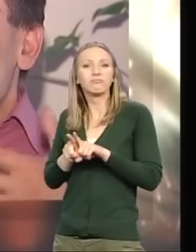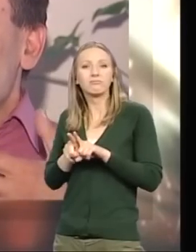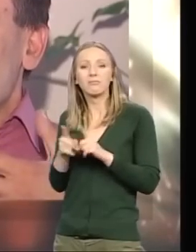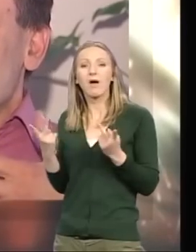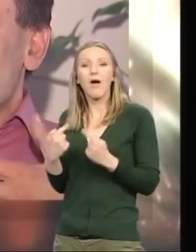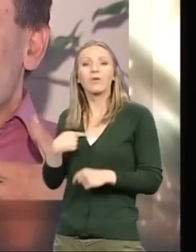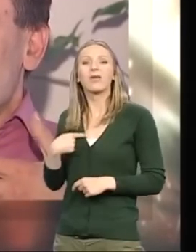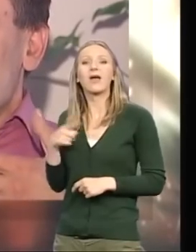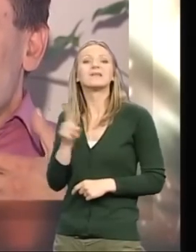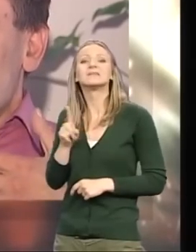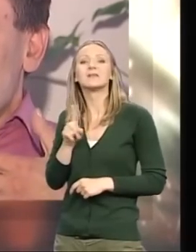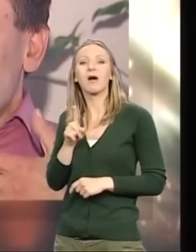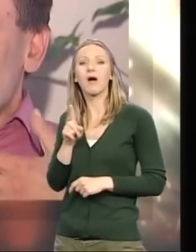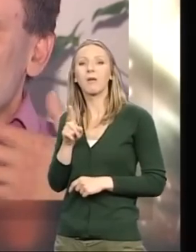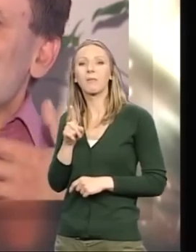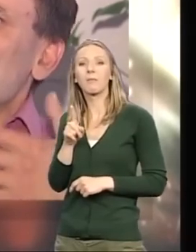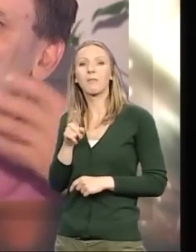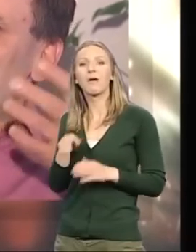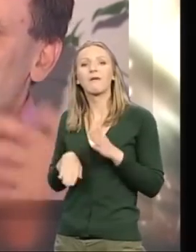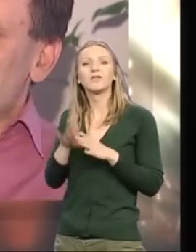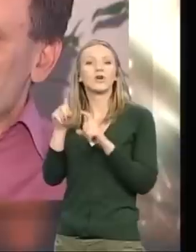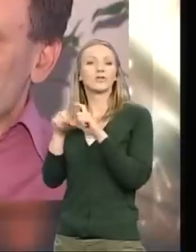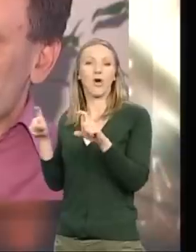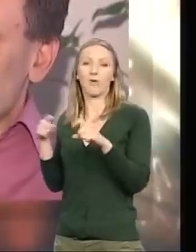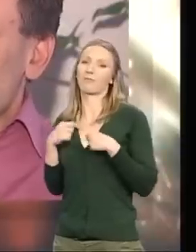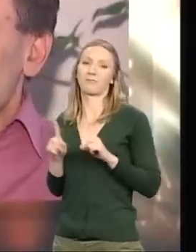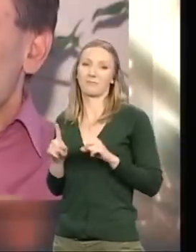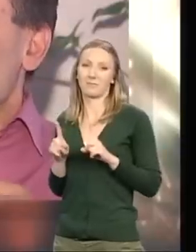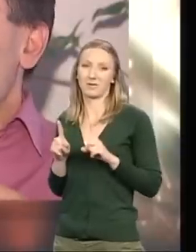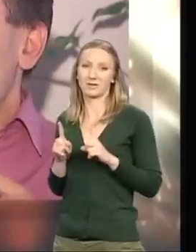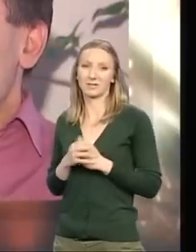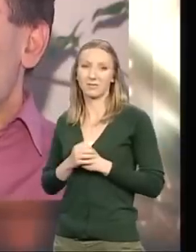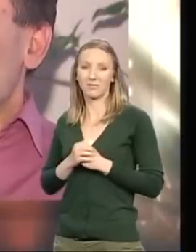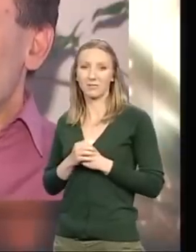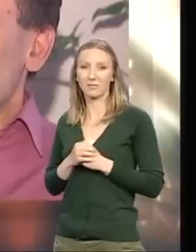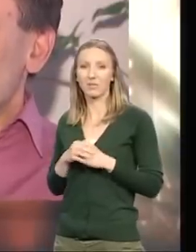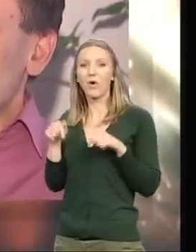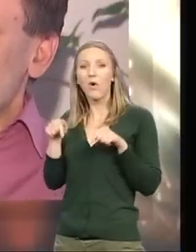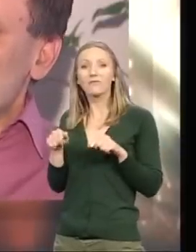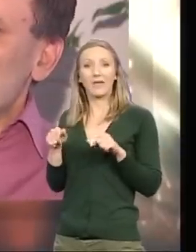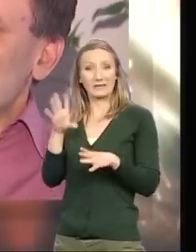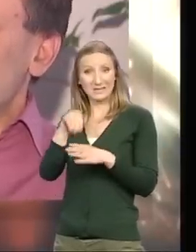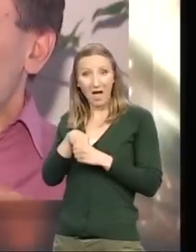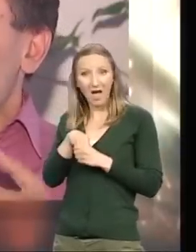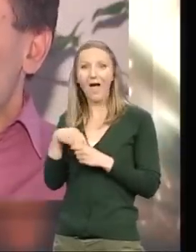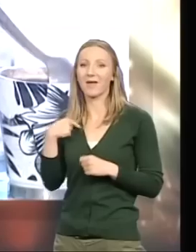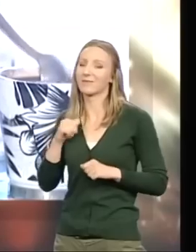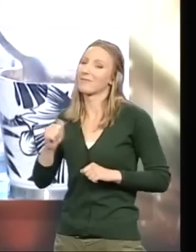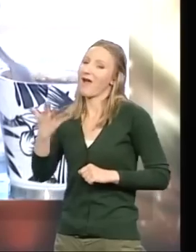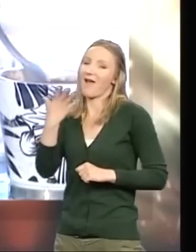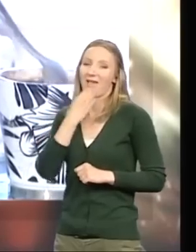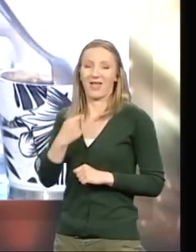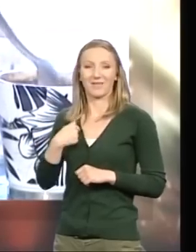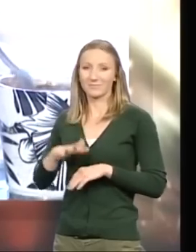da nisam više u domu. I ovde u stanovima mi je najlepši.